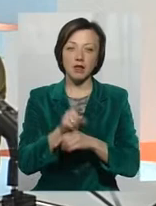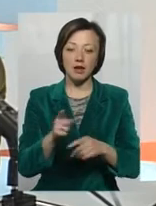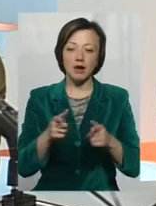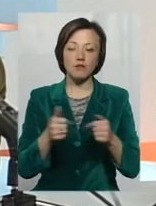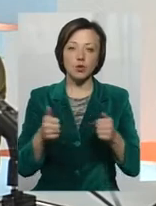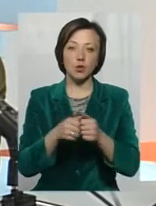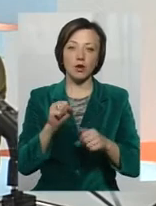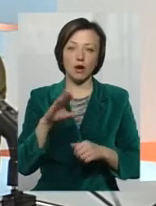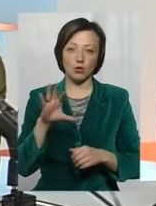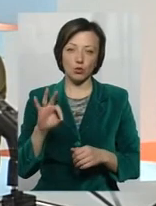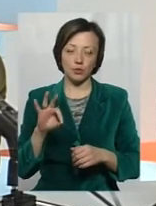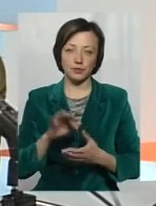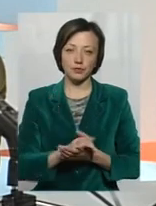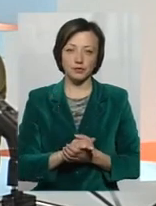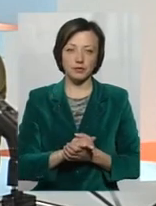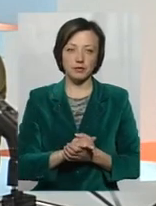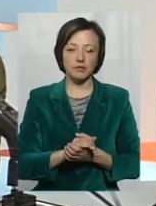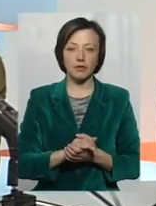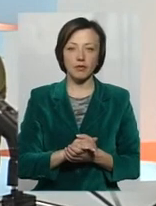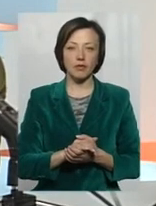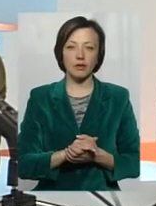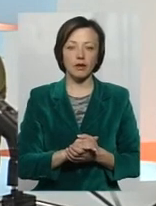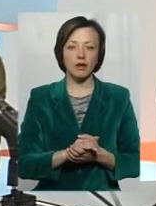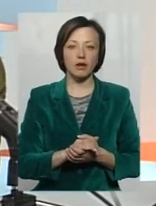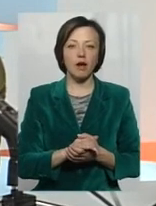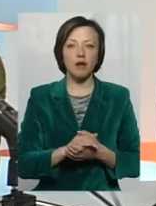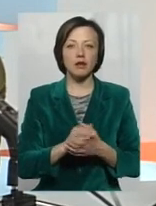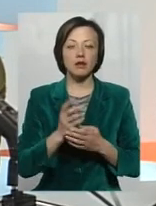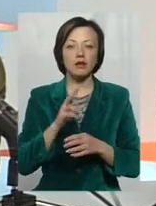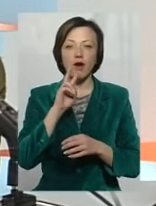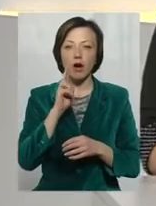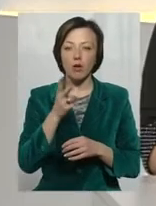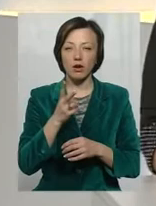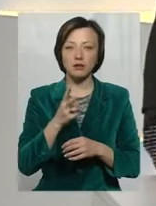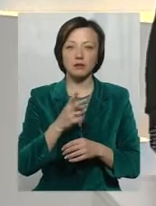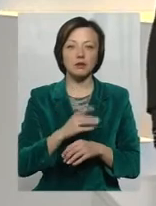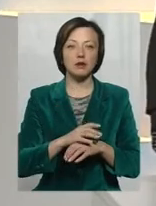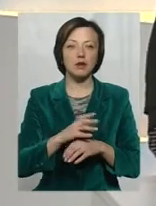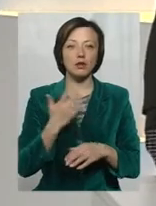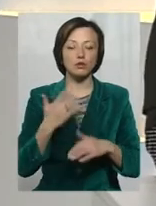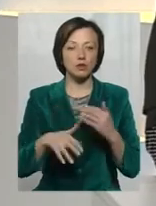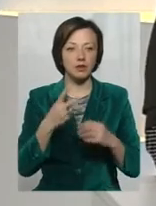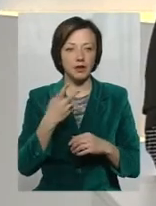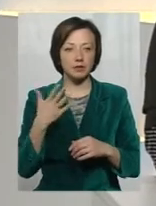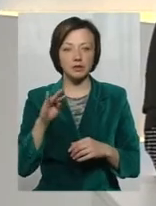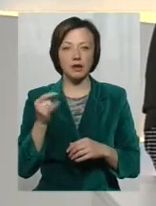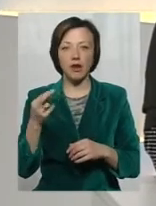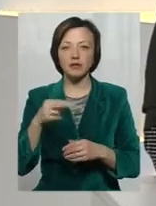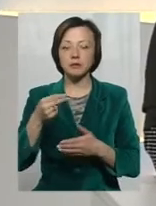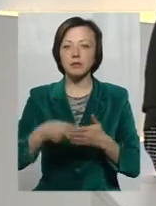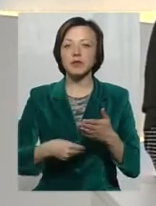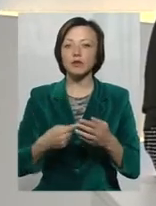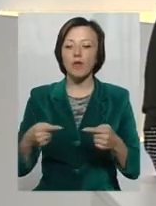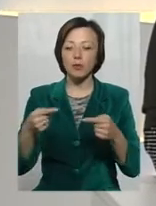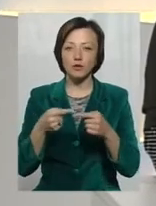антитерористичної операції. 2 роки, 25 травня вже буде 2 роки, як було підписано відповідні документи